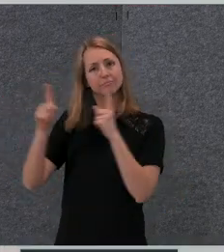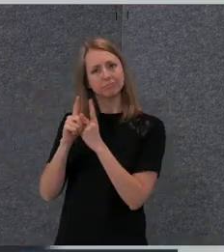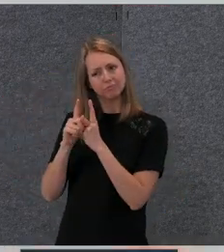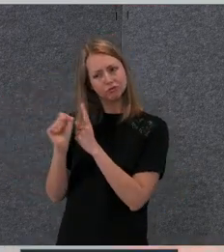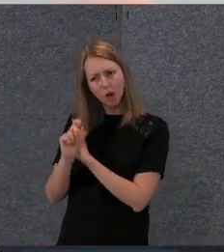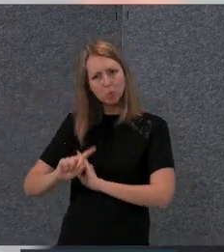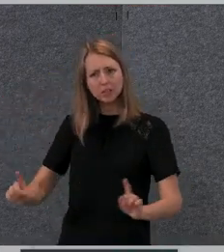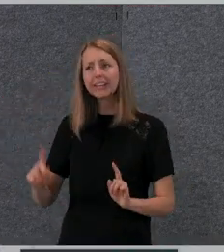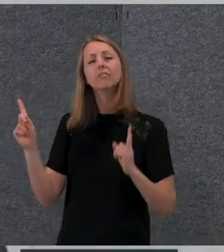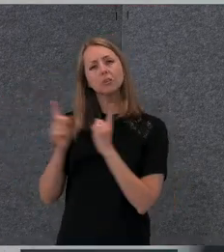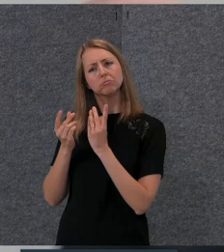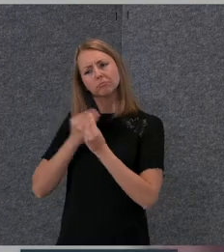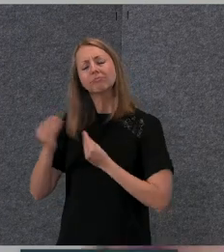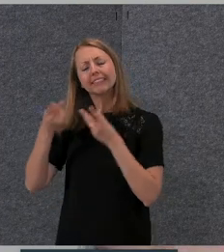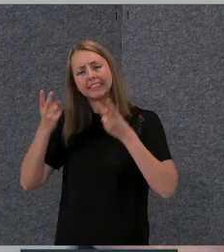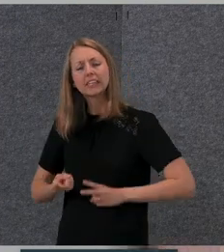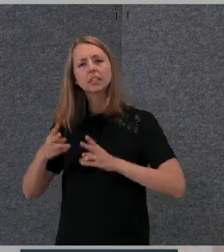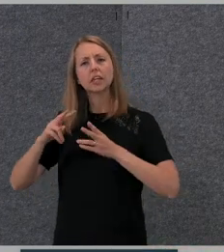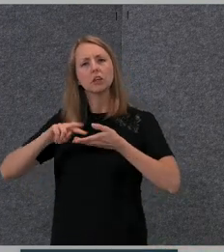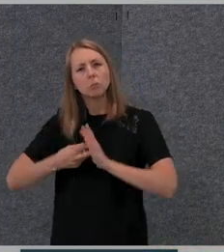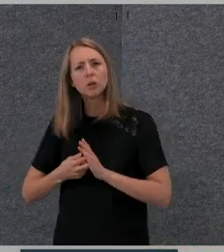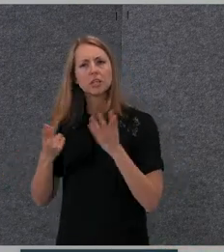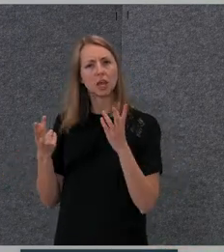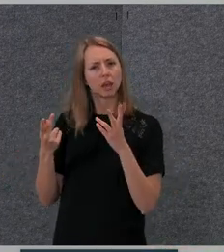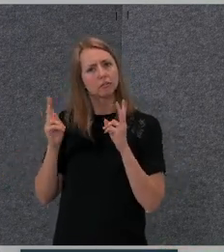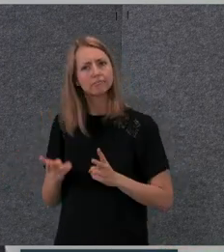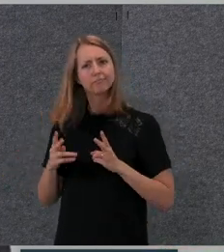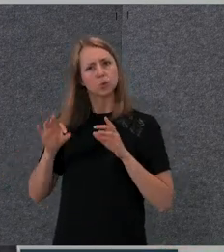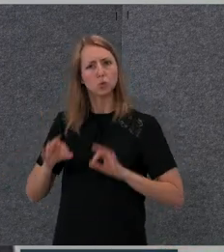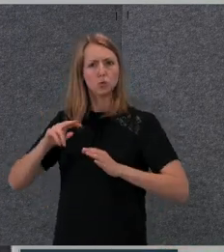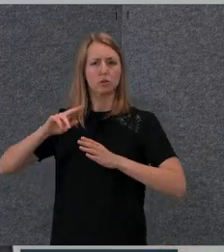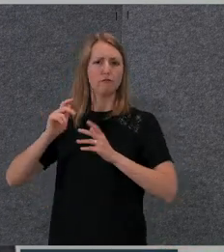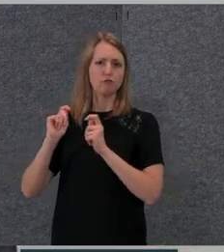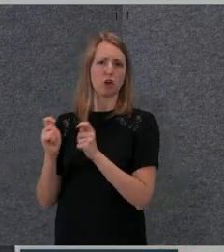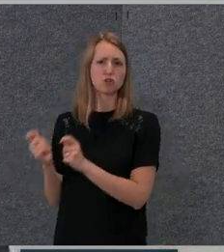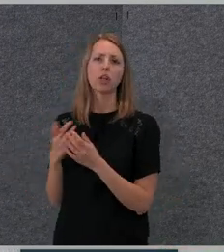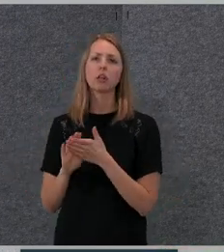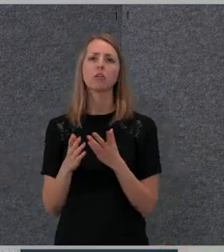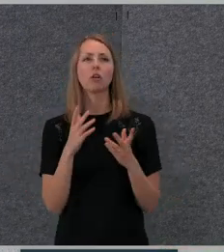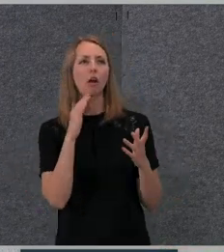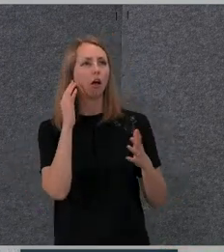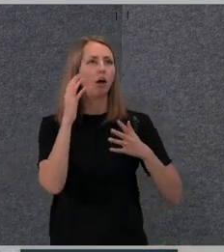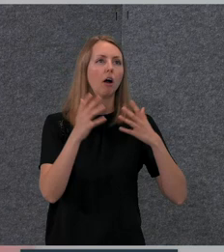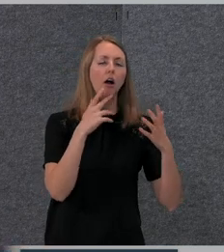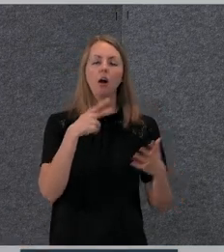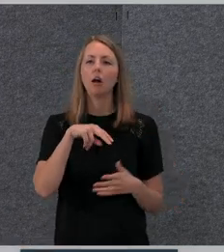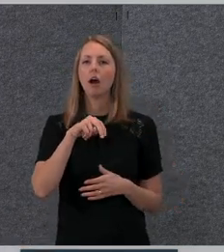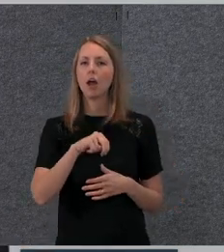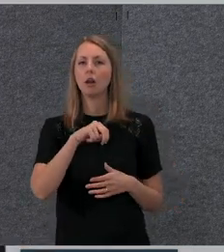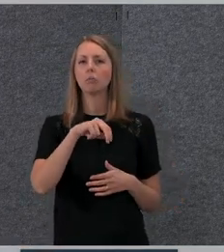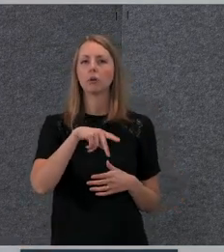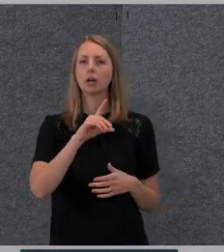machen konkrete Politik, wir machen richtig gute Vorschläge und wir eiern nicht so rum wie die MPK, wie